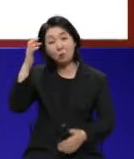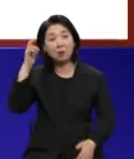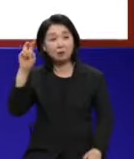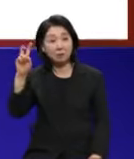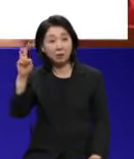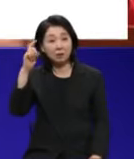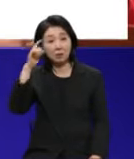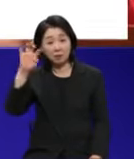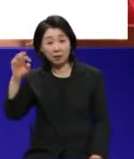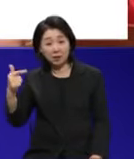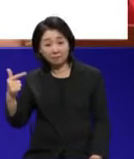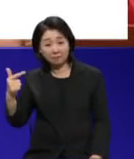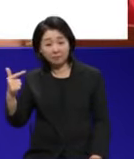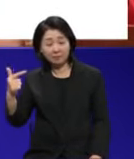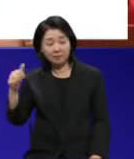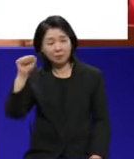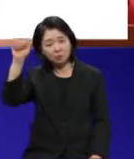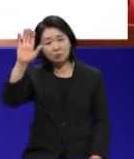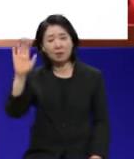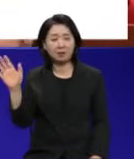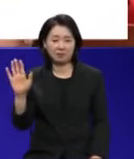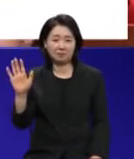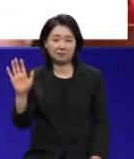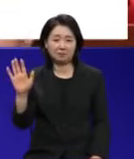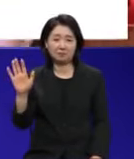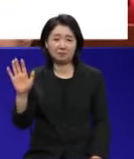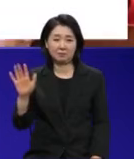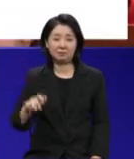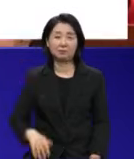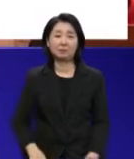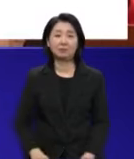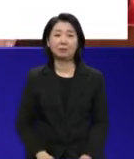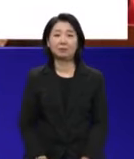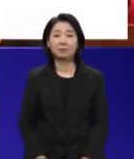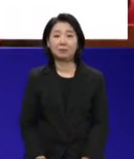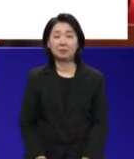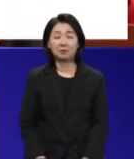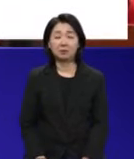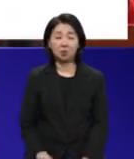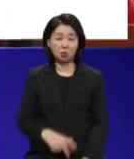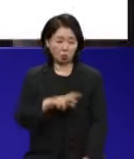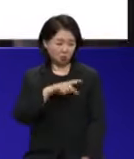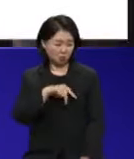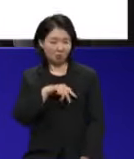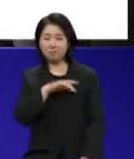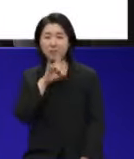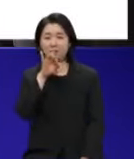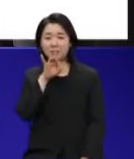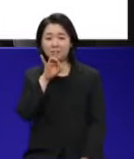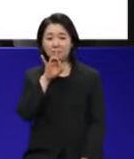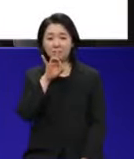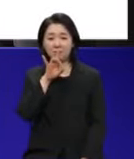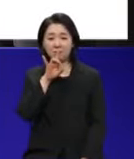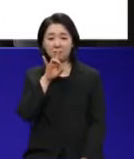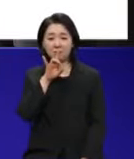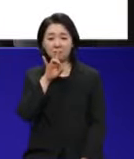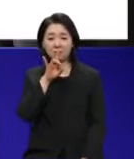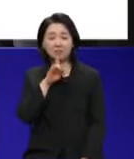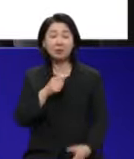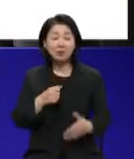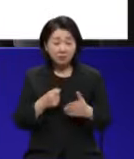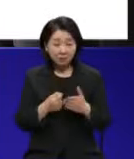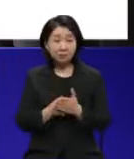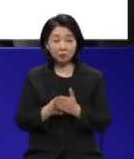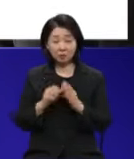한동훈 위원장은 이번에 불출마를 했단 말이에요 불출마 선언했기 때문에 배치 못 달았습니다네 아무튼 현실적으로 어